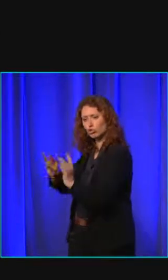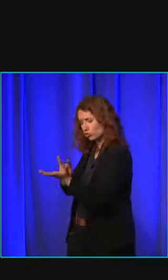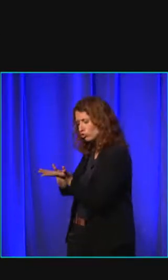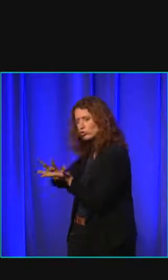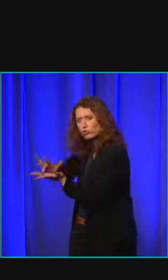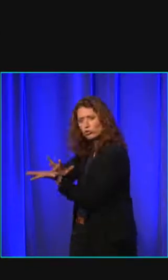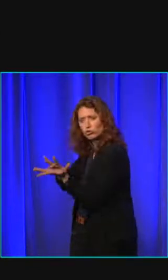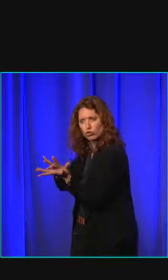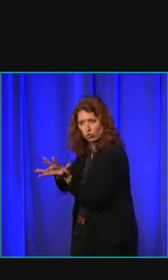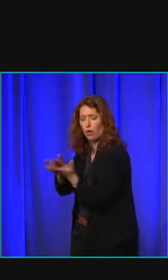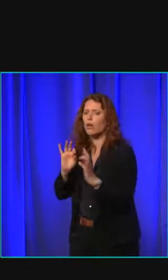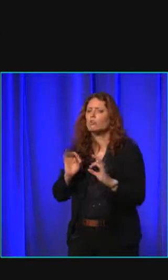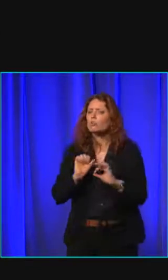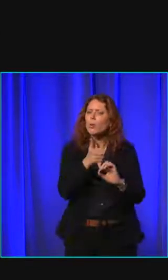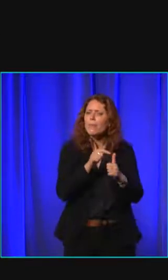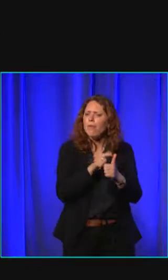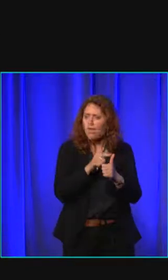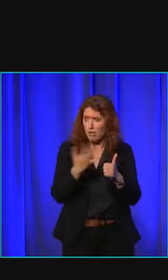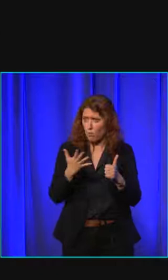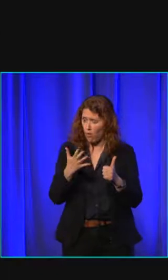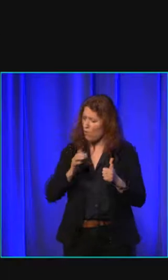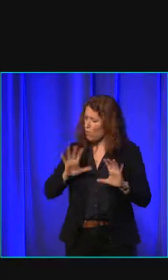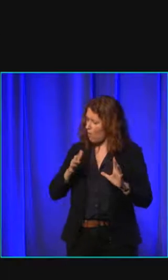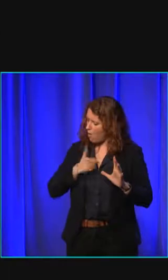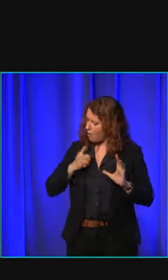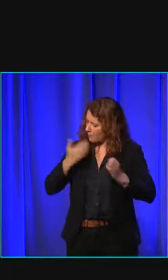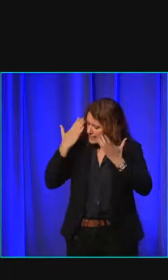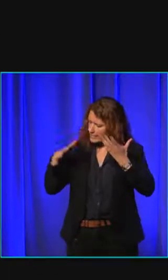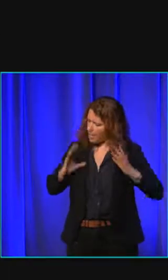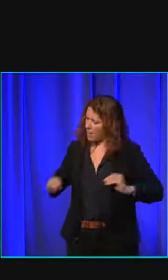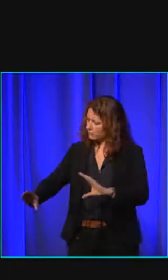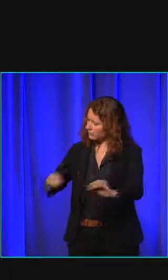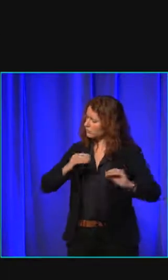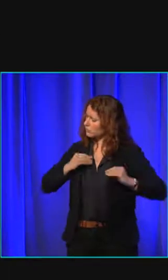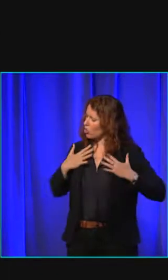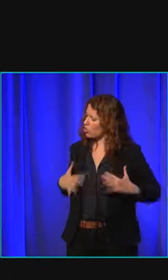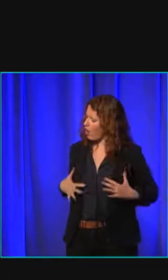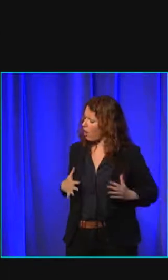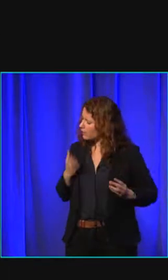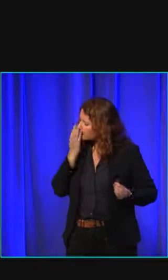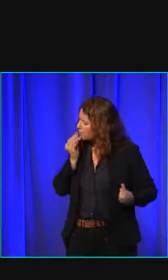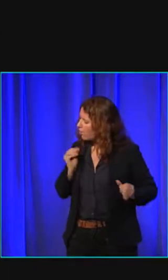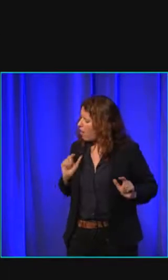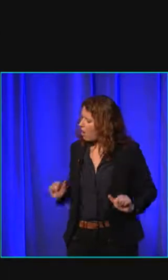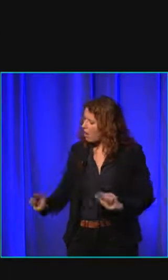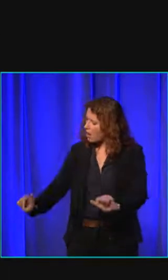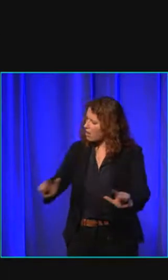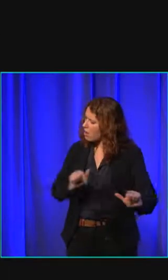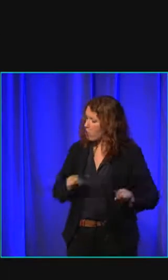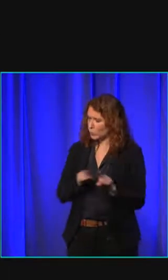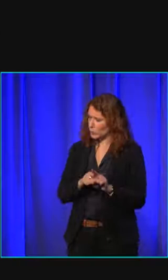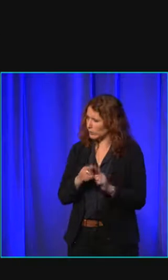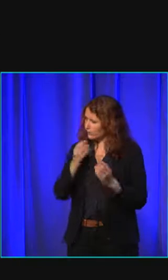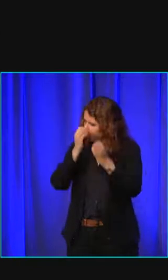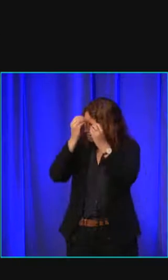individu de se repérer dans l'espace via son corps et de repérer chaque segment corporel